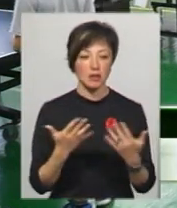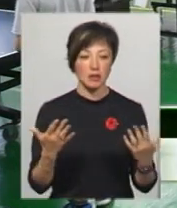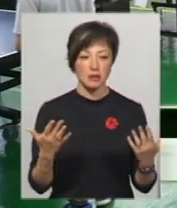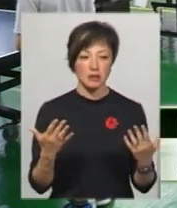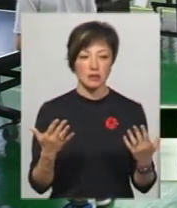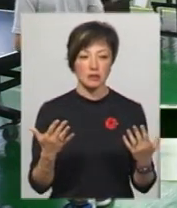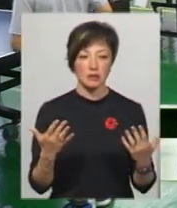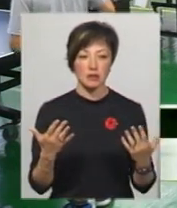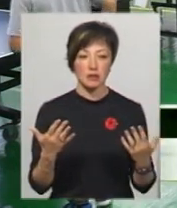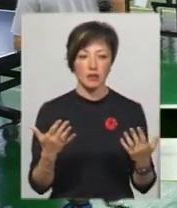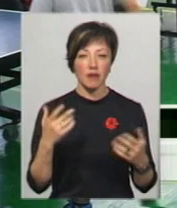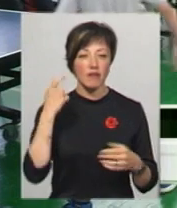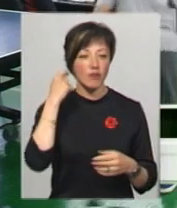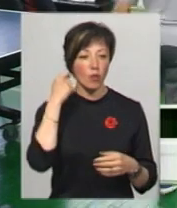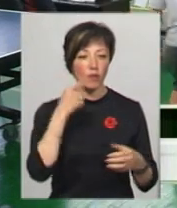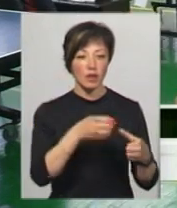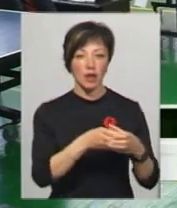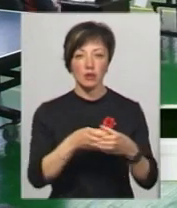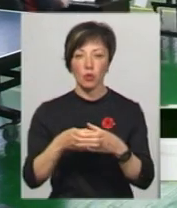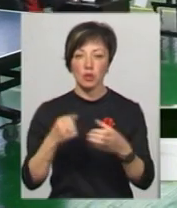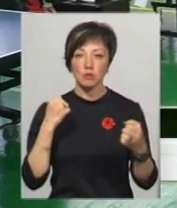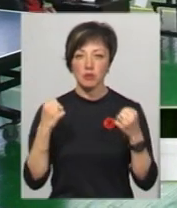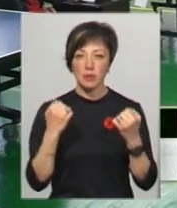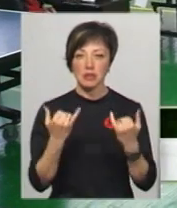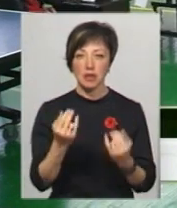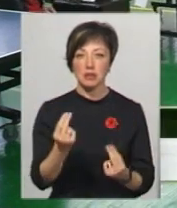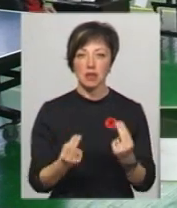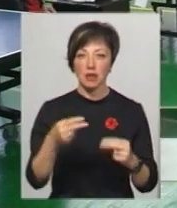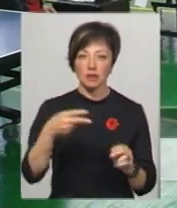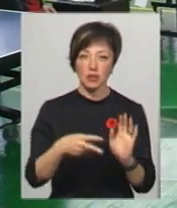Сьогодні представлені різні вікові категорії спортсменів. Зараз грають